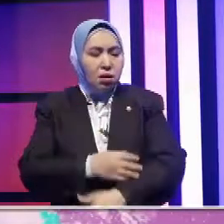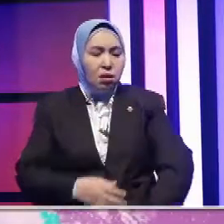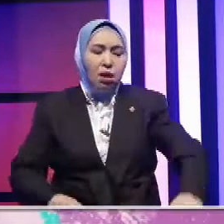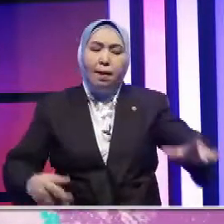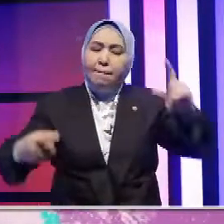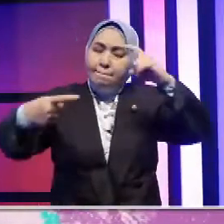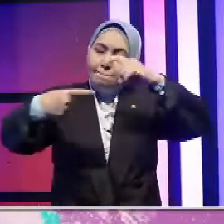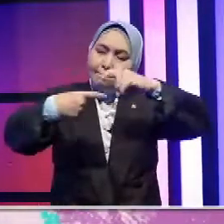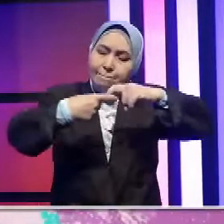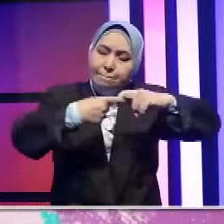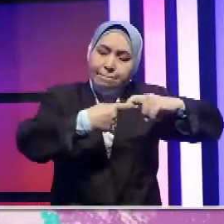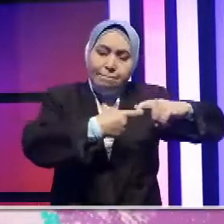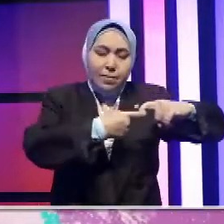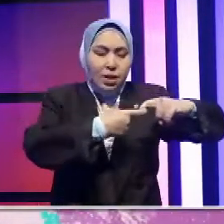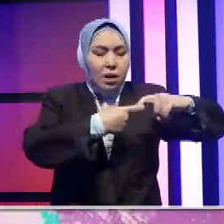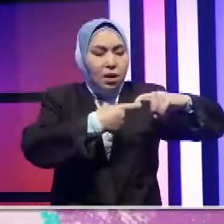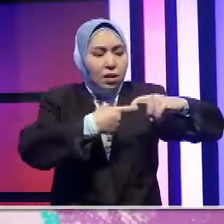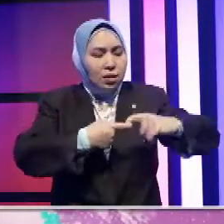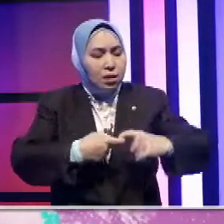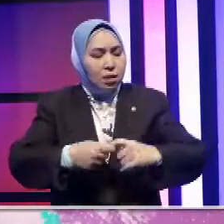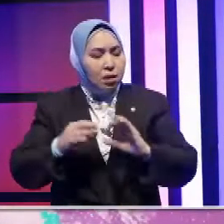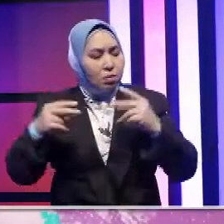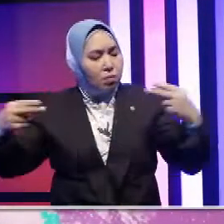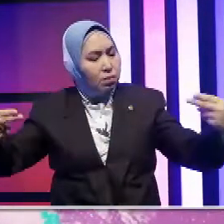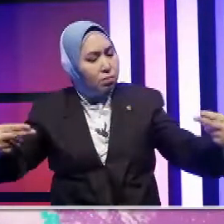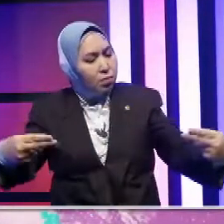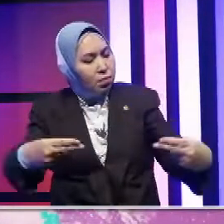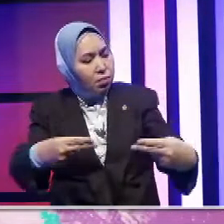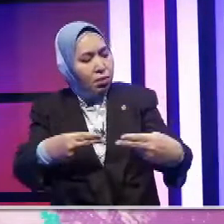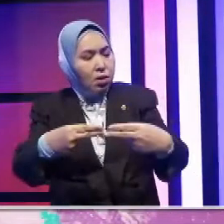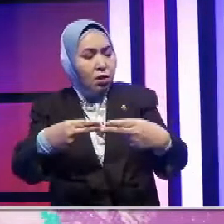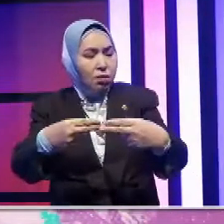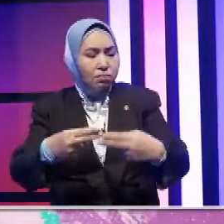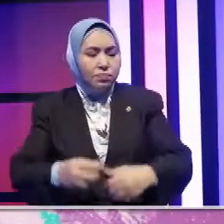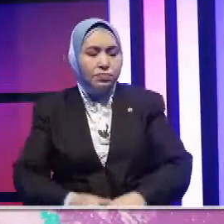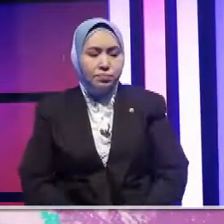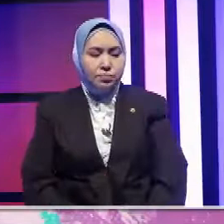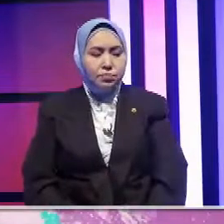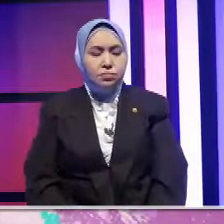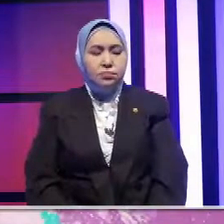نزد له فيها حسنا،